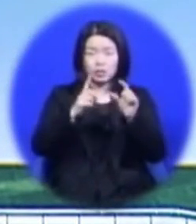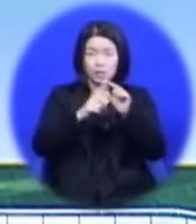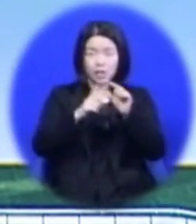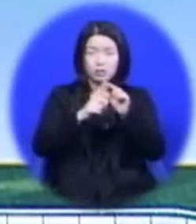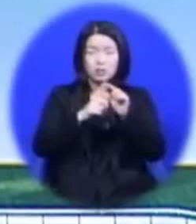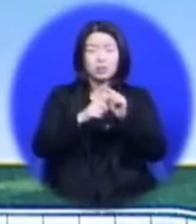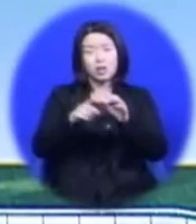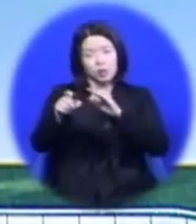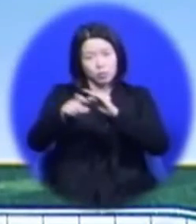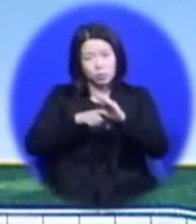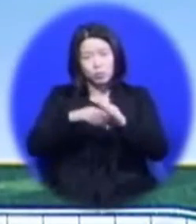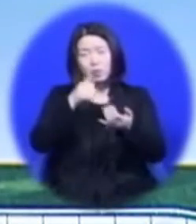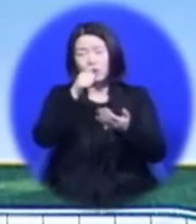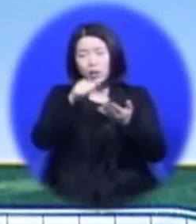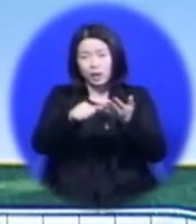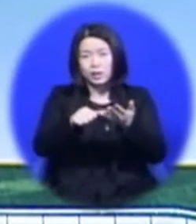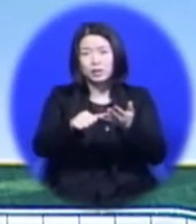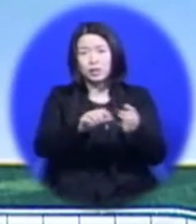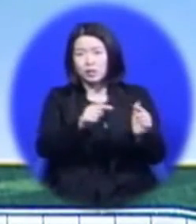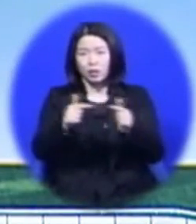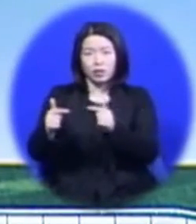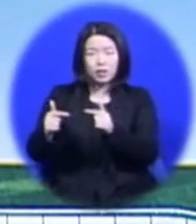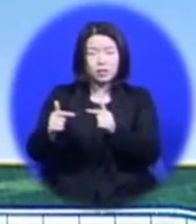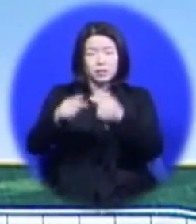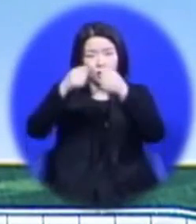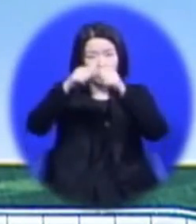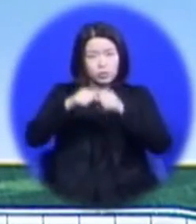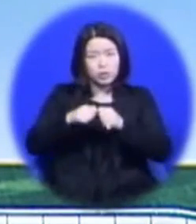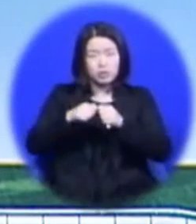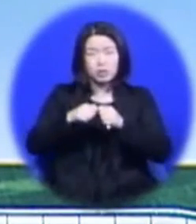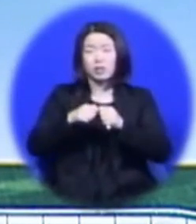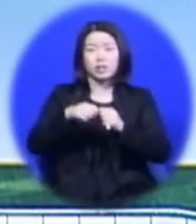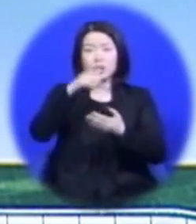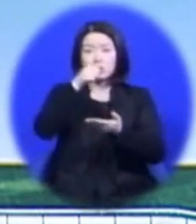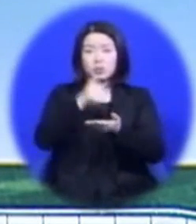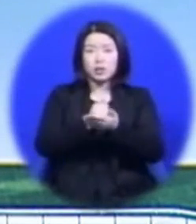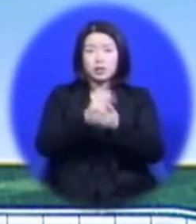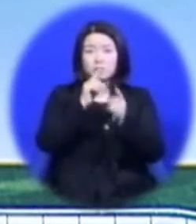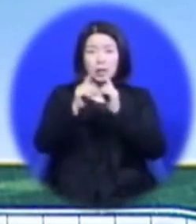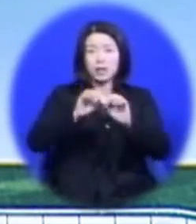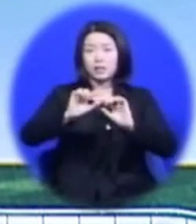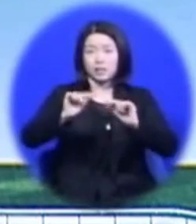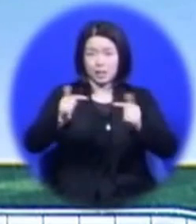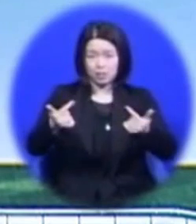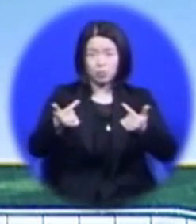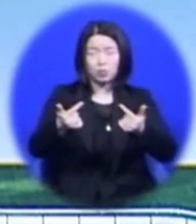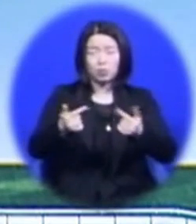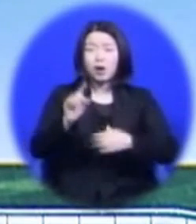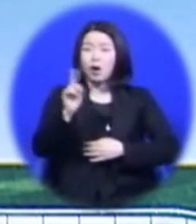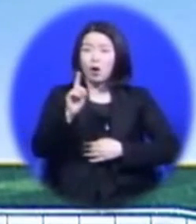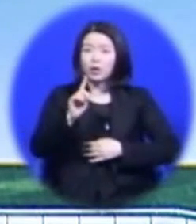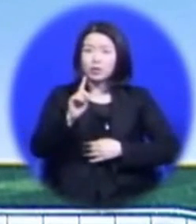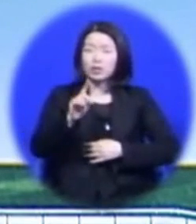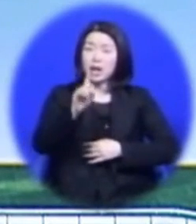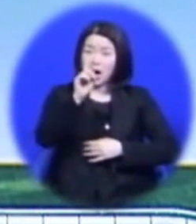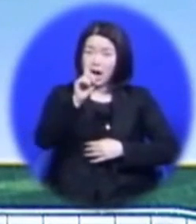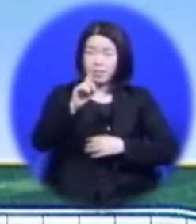도적질, 간음질 이런 것과 같은 구체적인 죄를 말하는 게 아니고 어떤 한